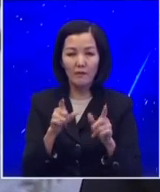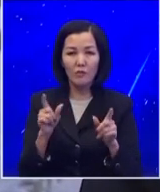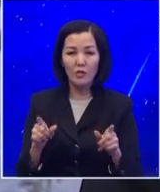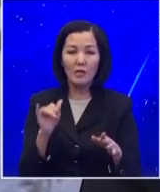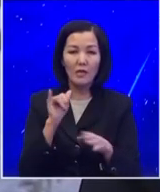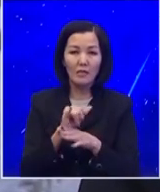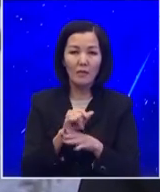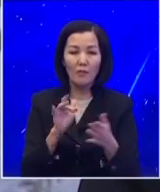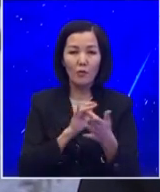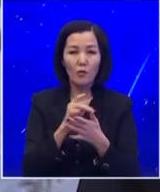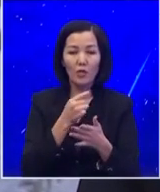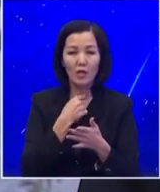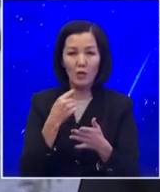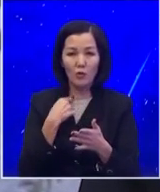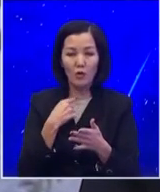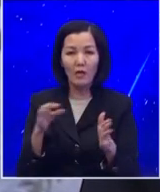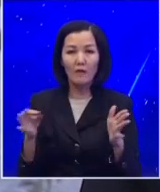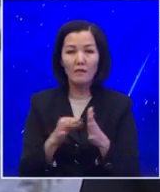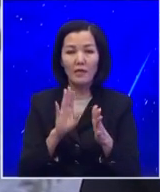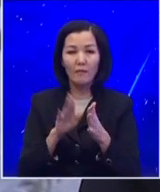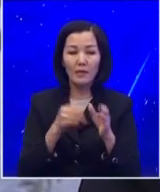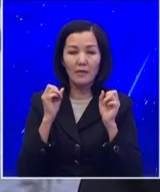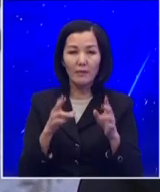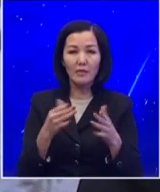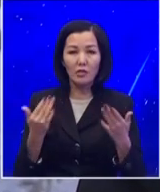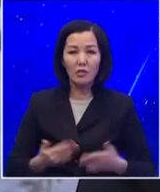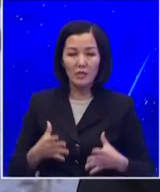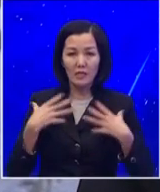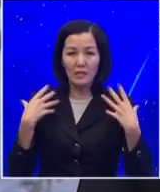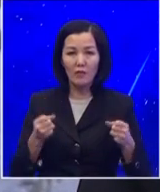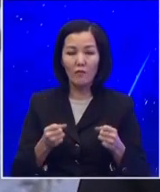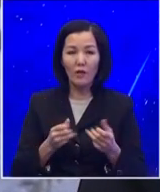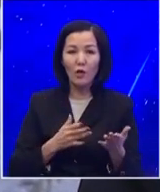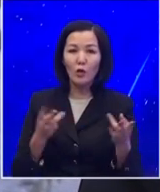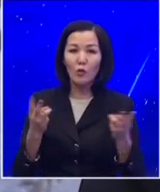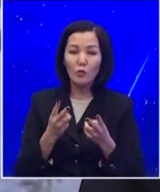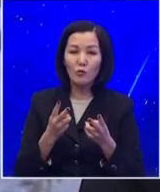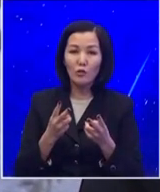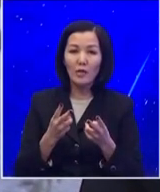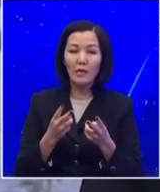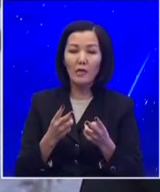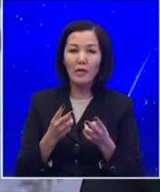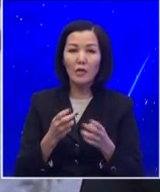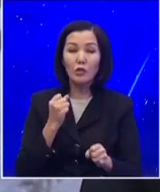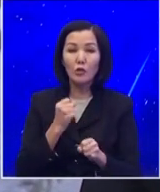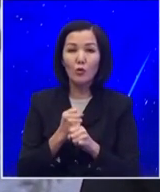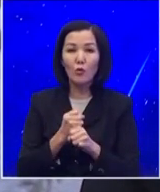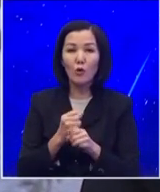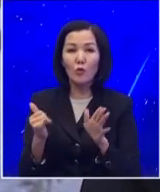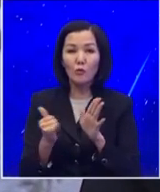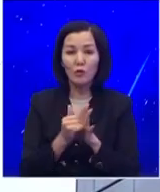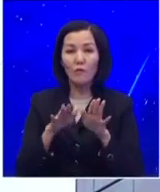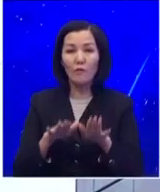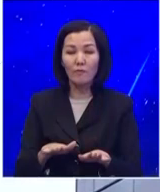гостям города Талдыкурган. В целях безопасности вашей жизни и здоровья переходить проезжую часть дороги необходимо строго в установленных